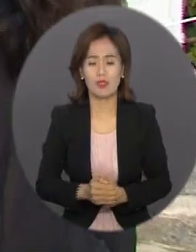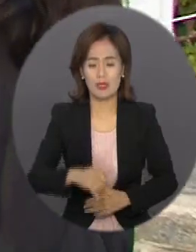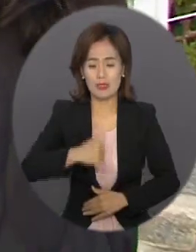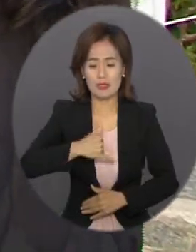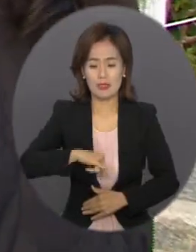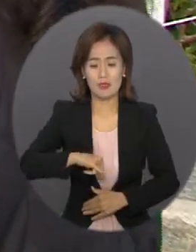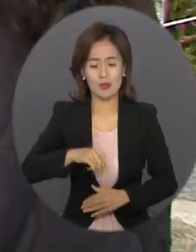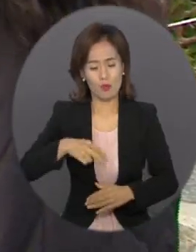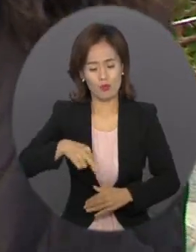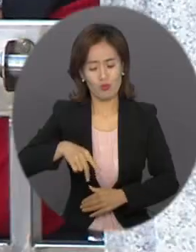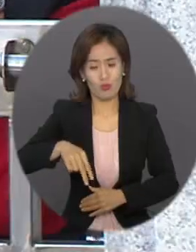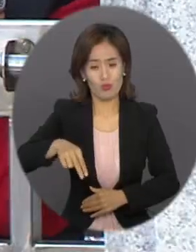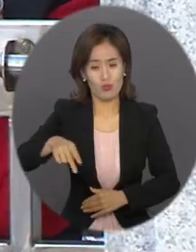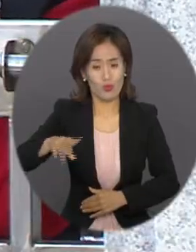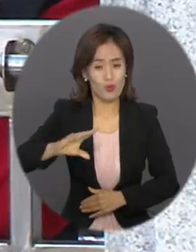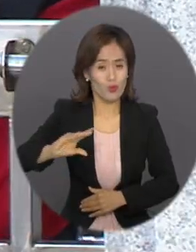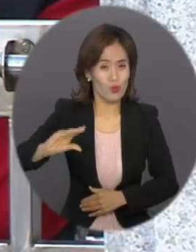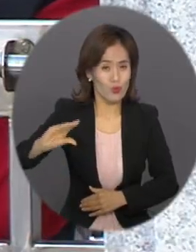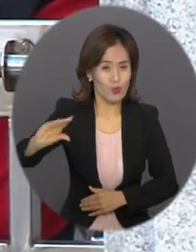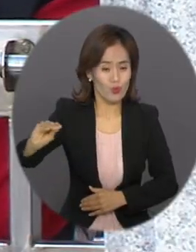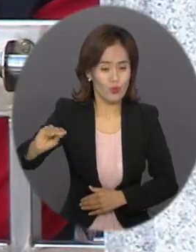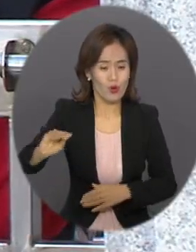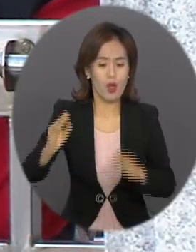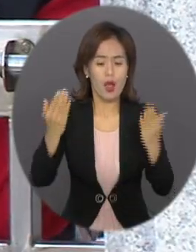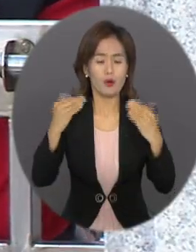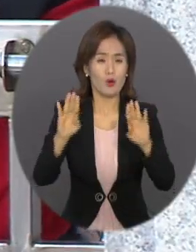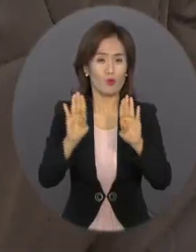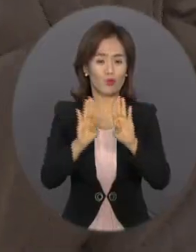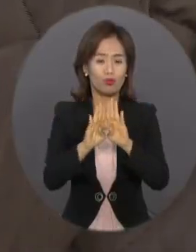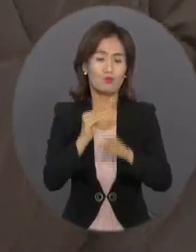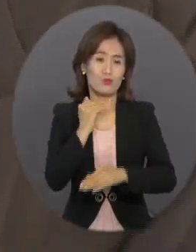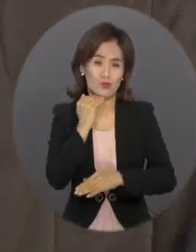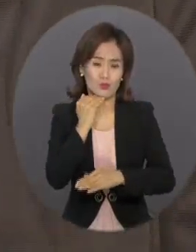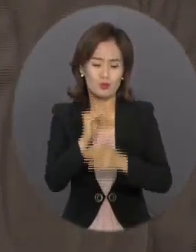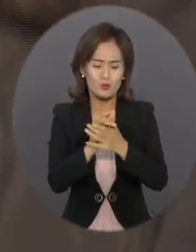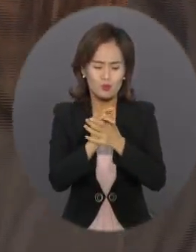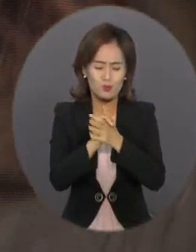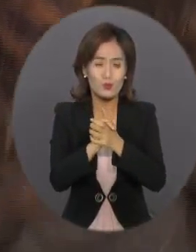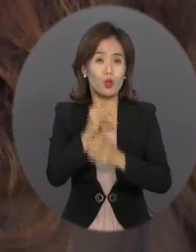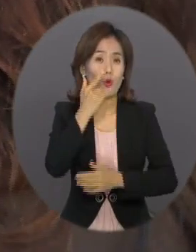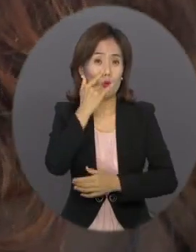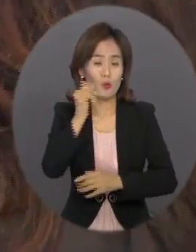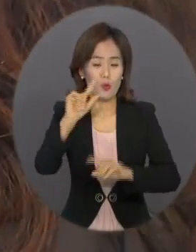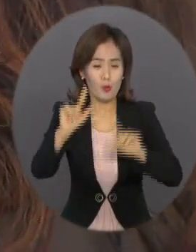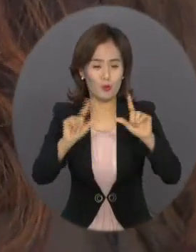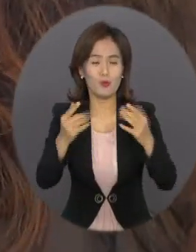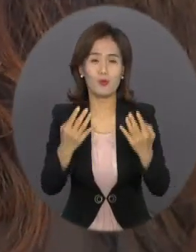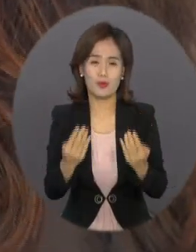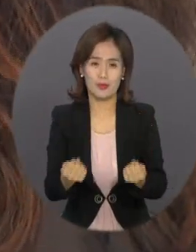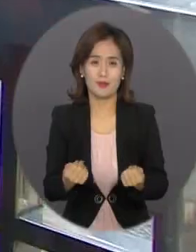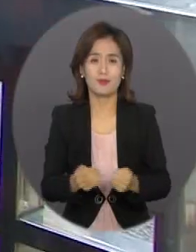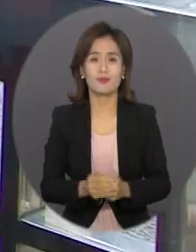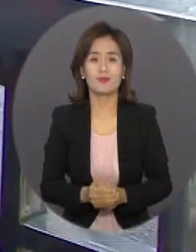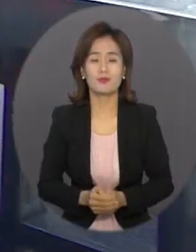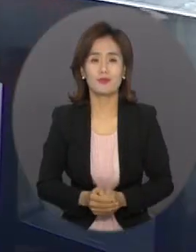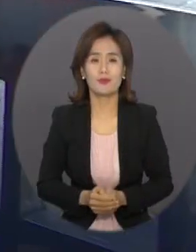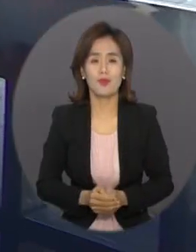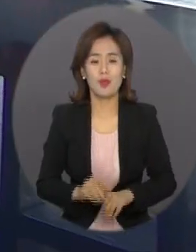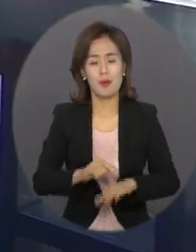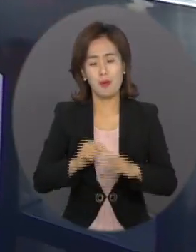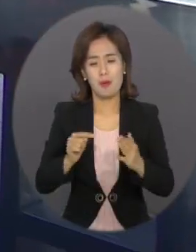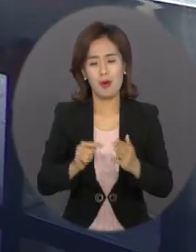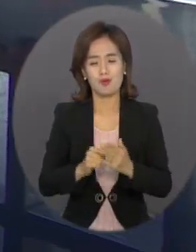자녀의 뒷모습이 완전히 사라질 때까지 교문을 떠나지 못한 채 두 손 모아 기도하는 학부모들도 많았습니다. 마음이